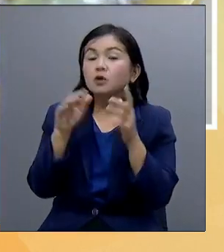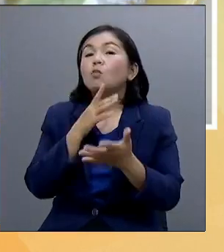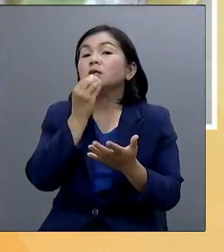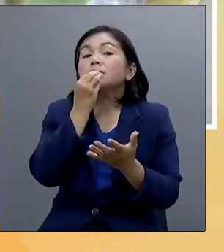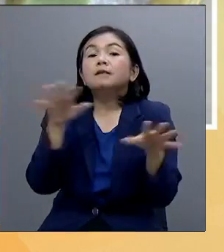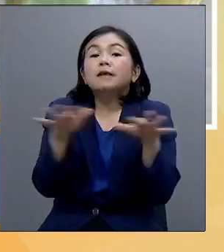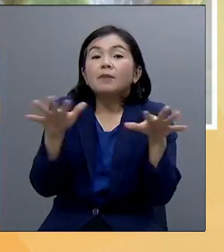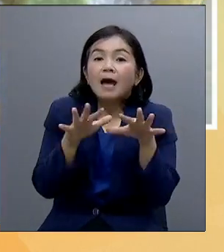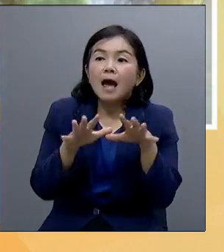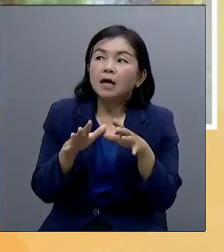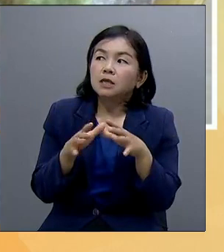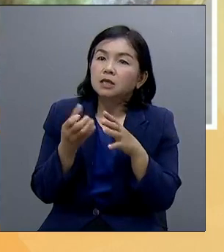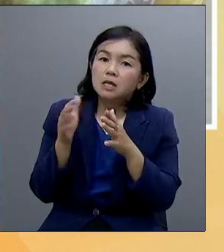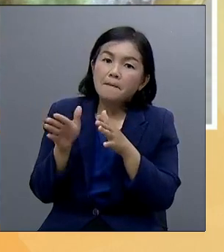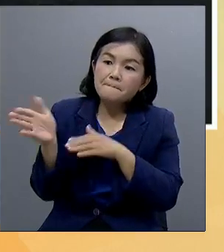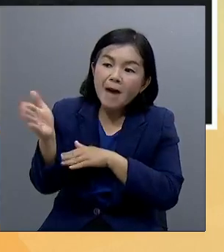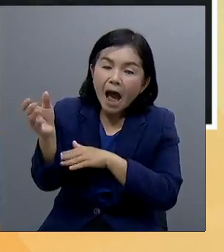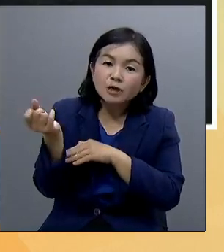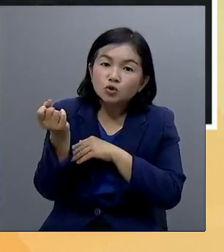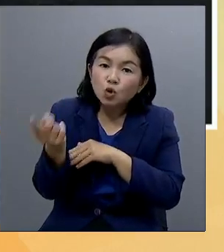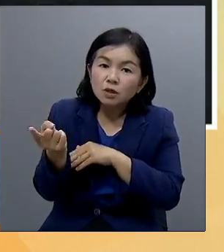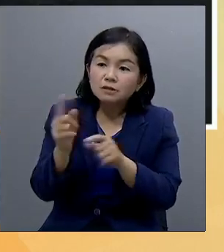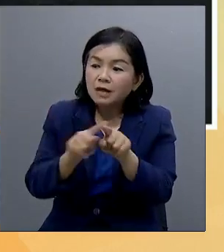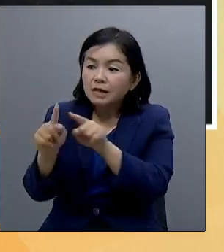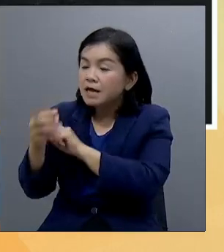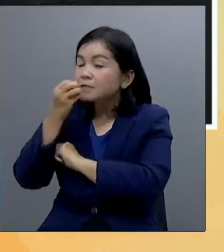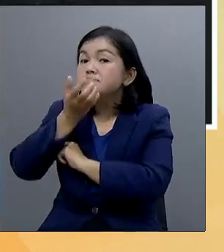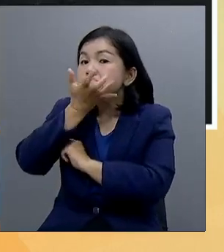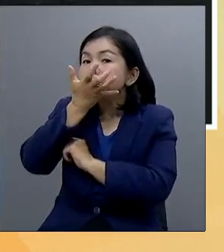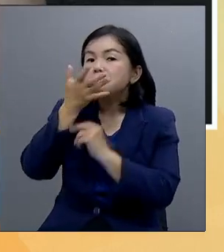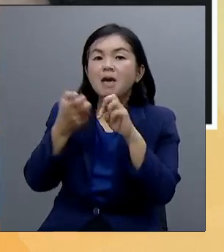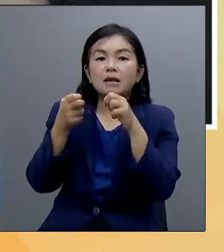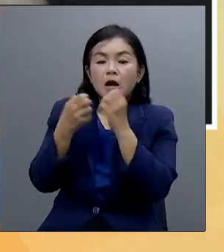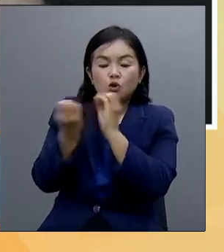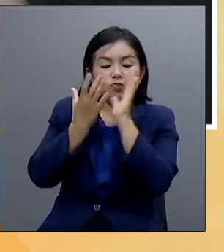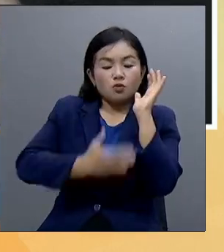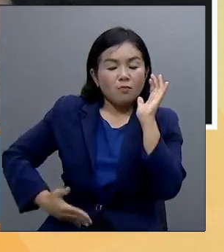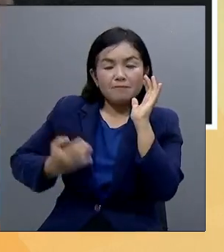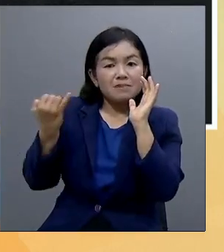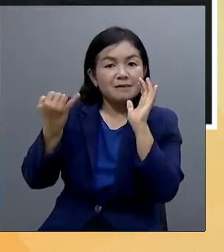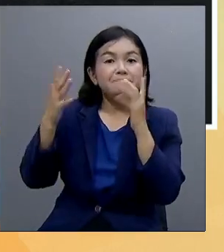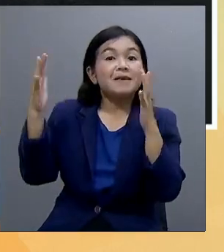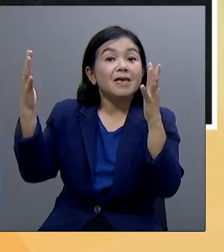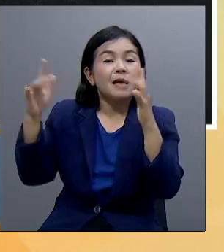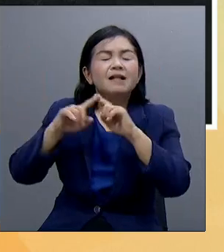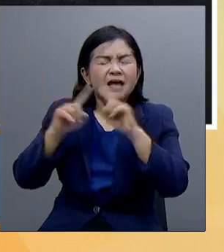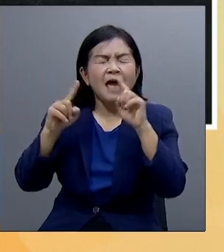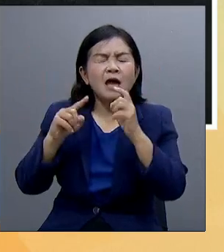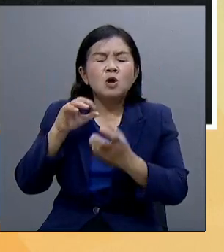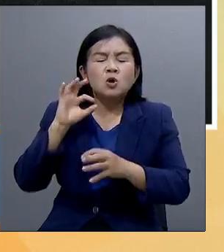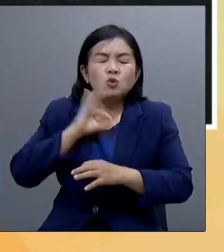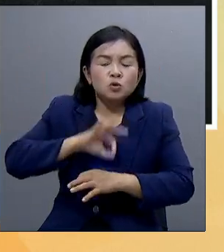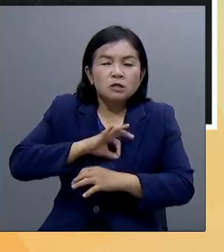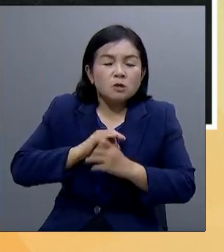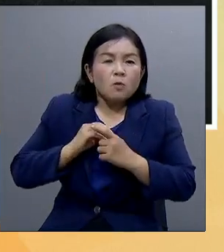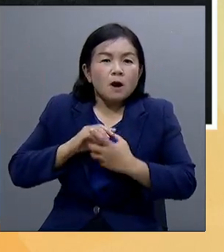คู่กับซูชิซาซิมิเนี่ยนะครับแทบจะไม่มีประโยชน์หรือไม่มีโทษหรือผลเสียต่อสุขภาพเลยนะครับมีแค่เรื่องของอาการระคายเคืองเฉยๆนะครับแต่ว่าก็มี